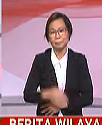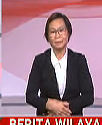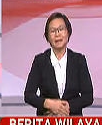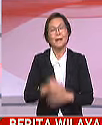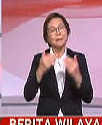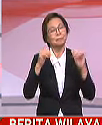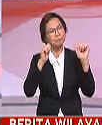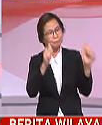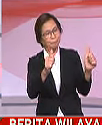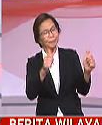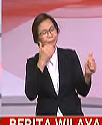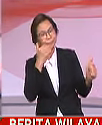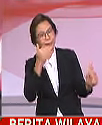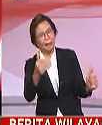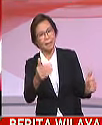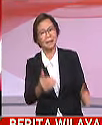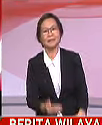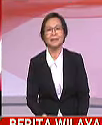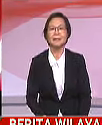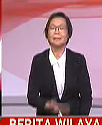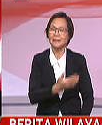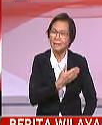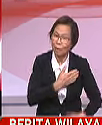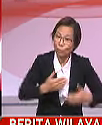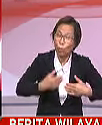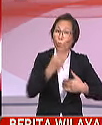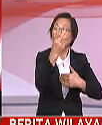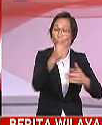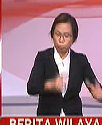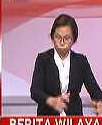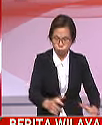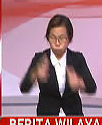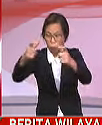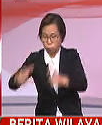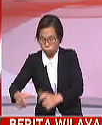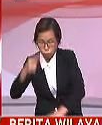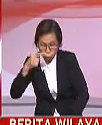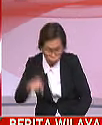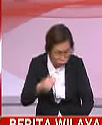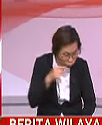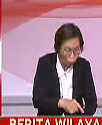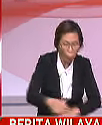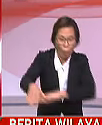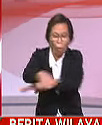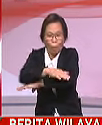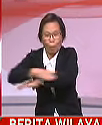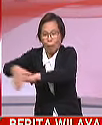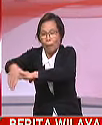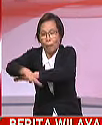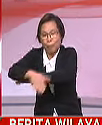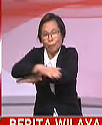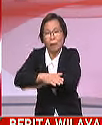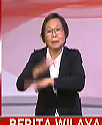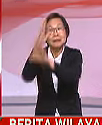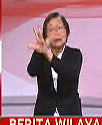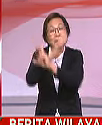Baik, Zira. Terima kasih. Salam hormat dan salam sejahtera. Dua lagi telaga minyak dan gas baru ditemui di kawasan pesisir pantai Sarawak.